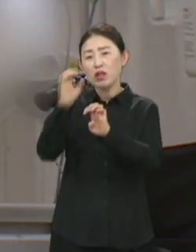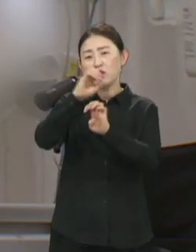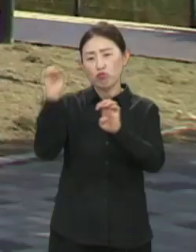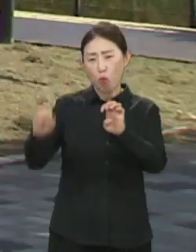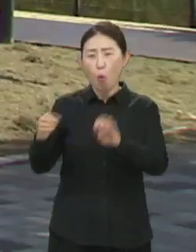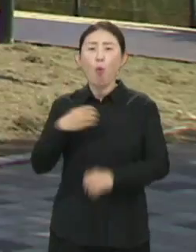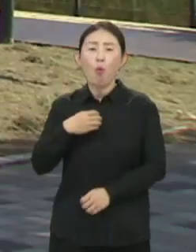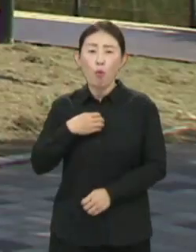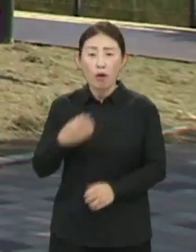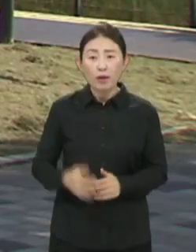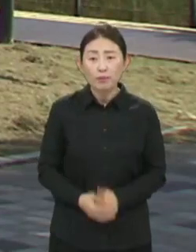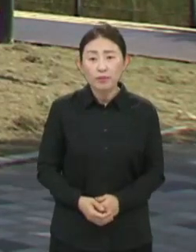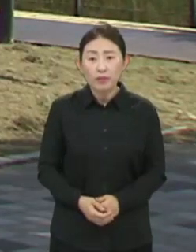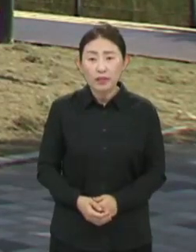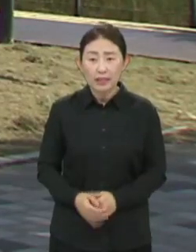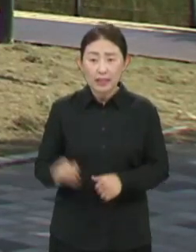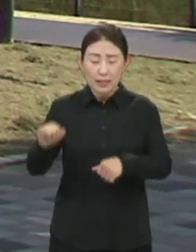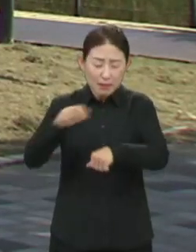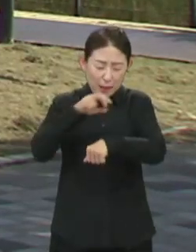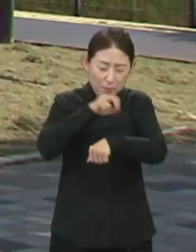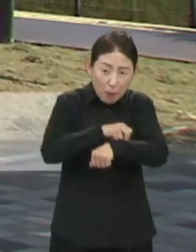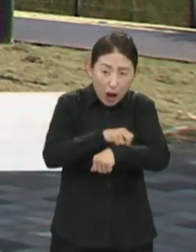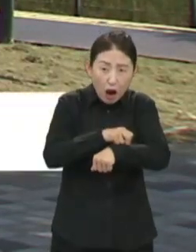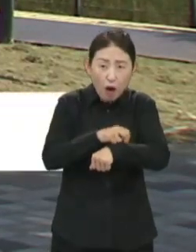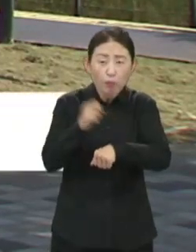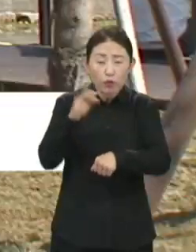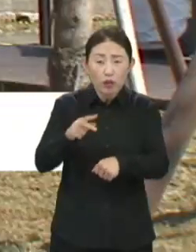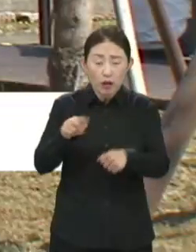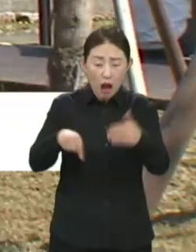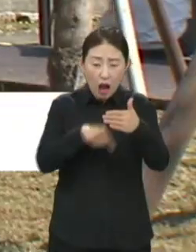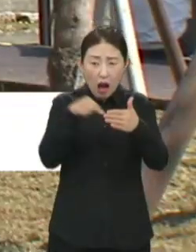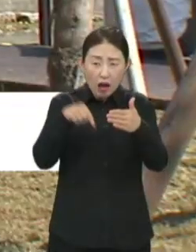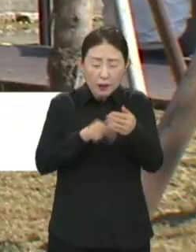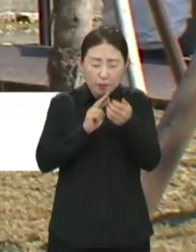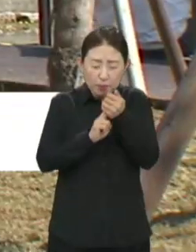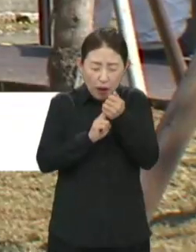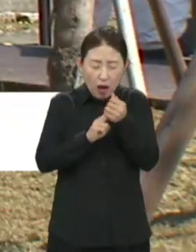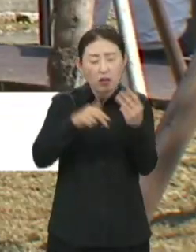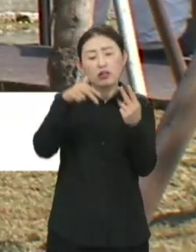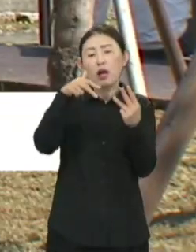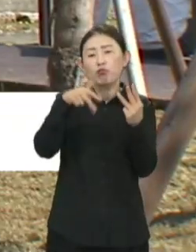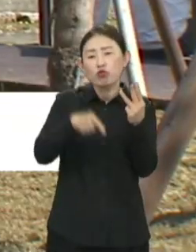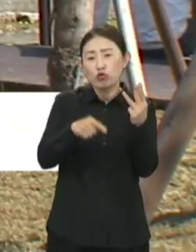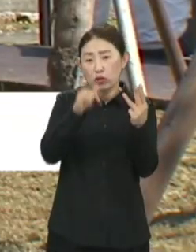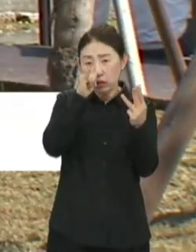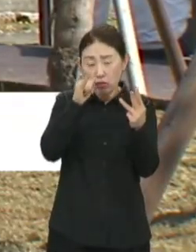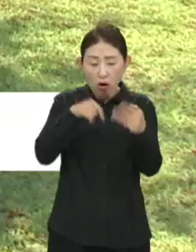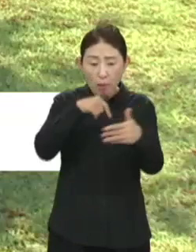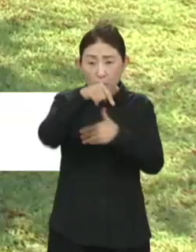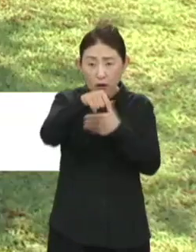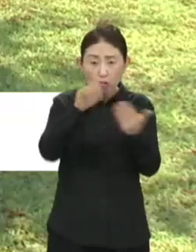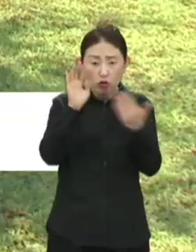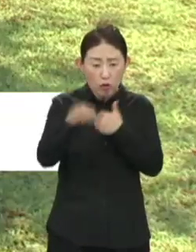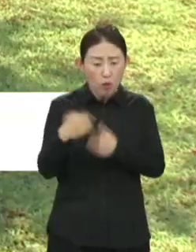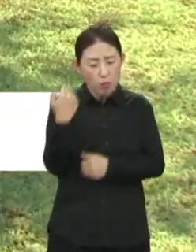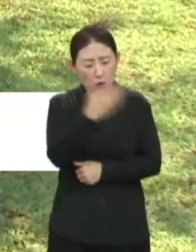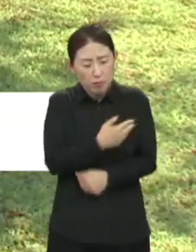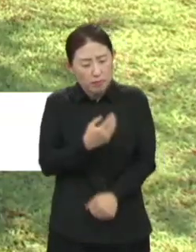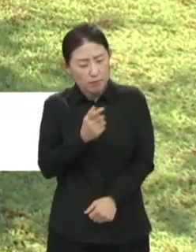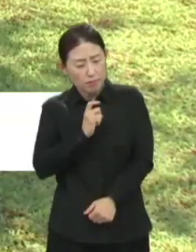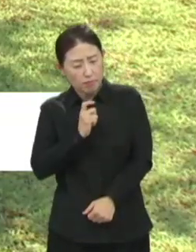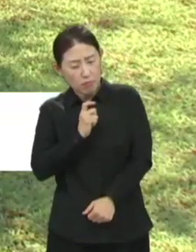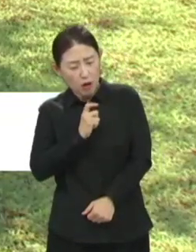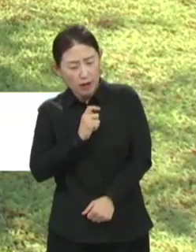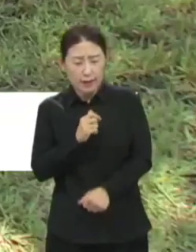질환입니다. 또 진드기에게 물리고서도 최대 3주까지의 긴 잠복기를 보여 야외 활동 이후 건강 상태를 잘